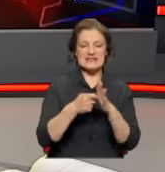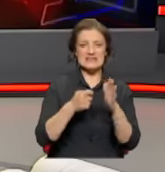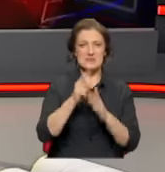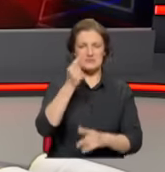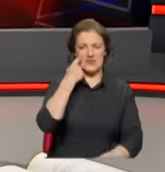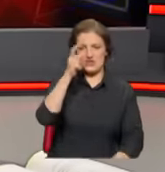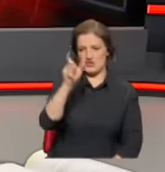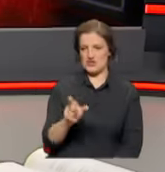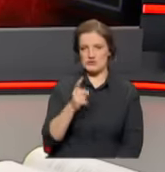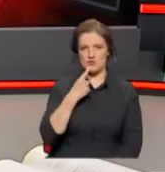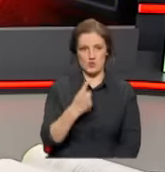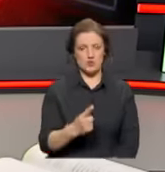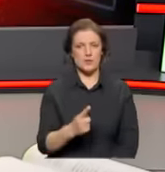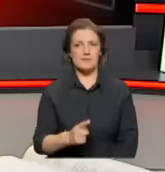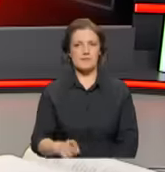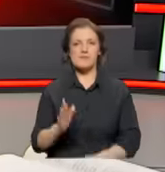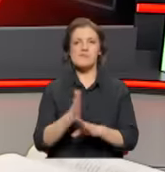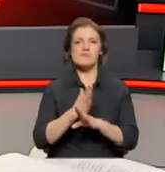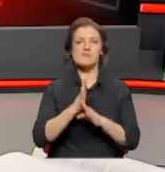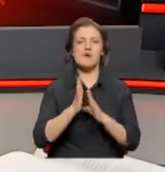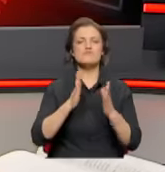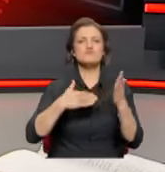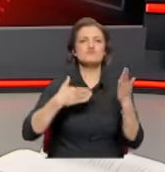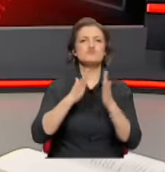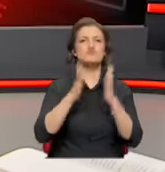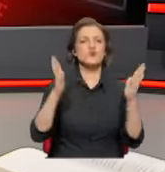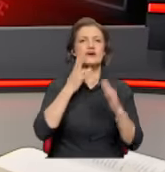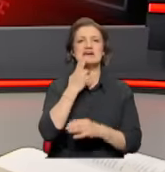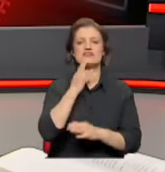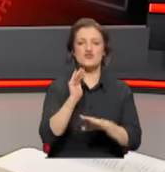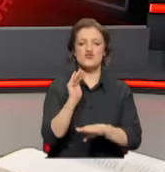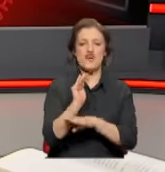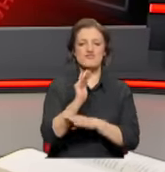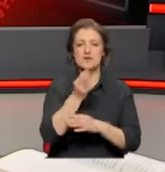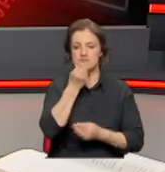biri söylüyor bunu. Neden büyük kadın şefler yok?